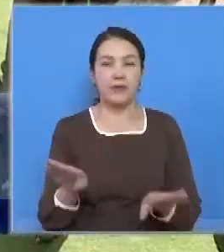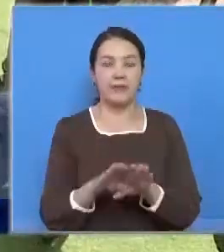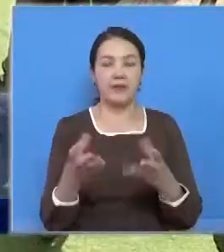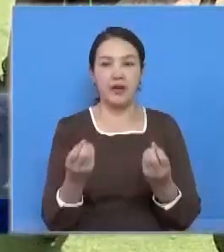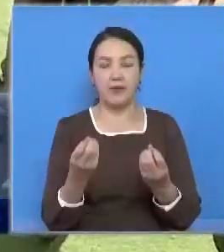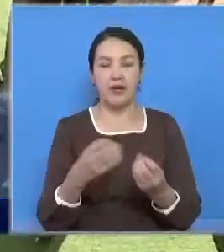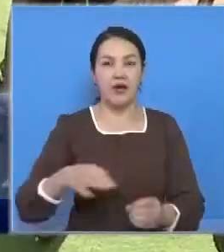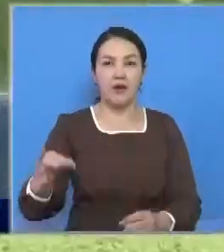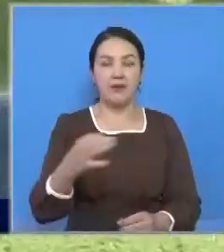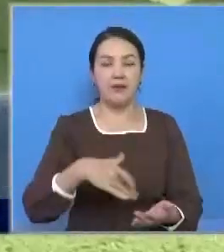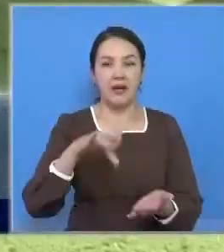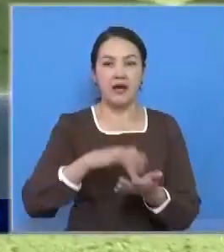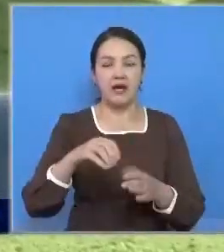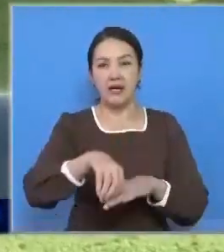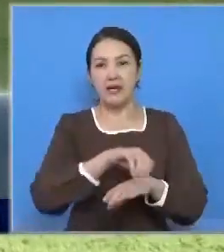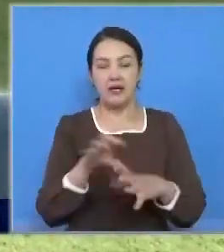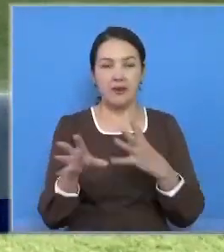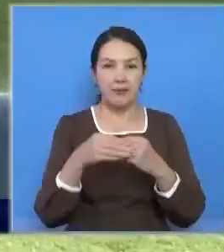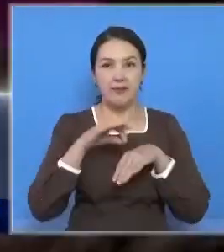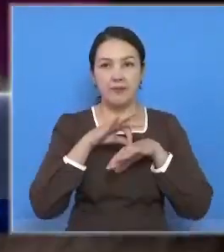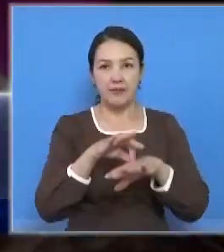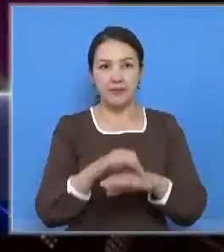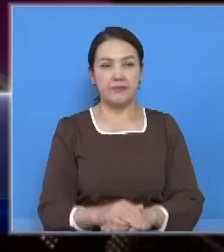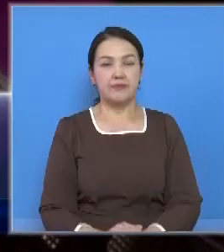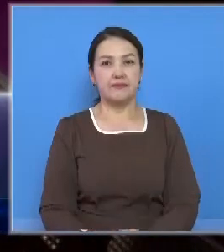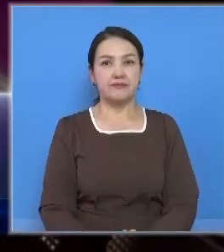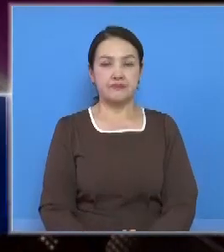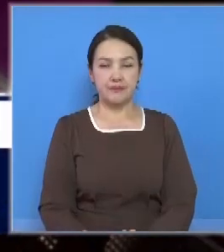және облыс қала әкімдігі бірігіп ұйымдастырды.